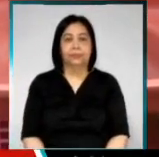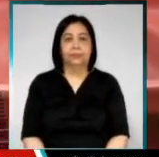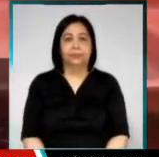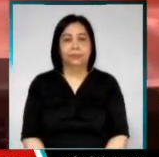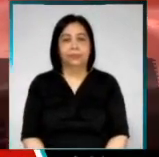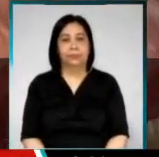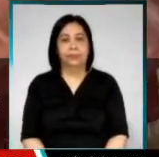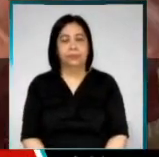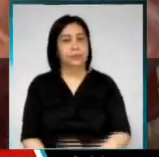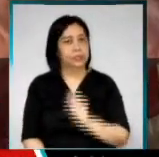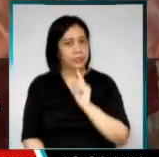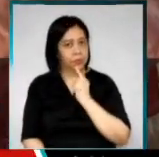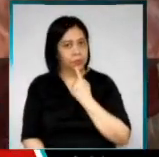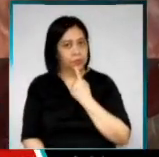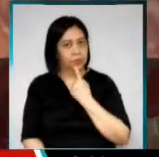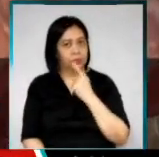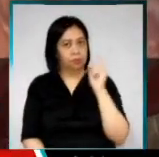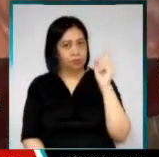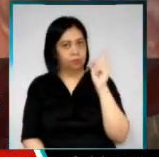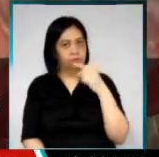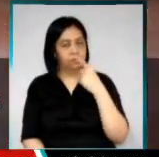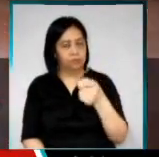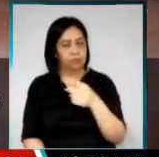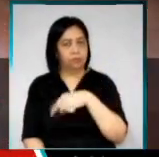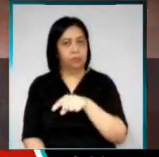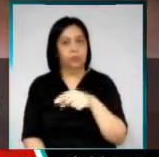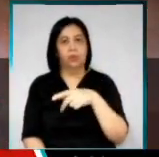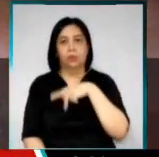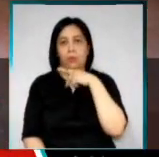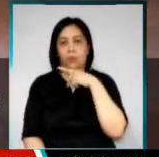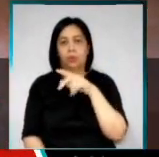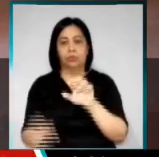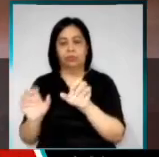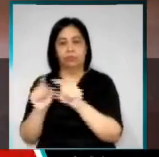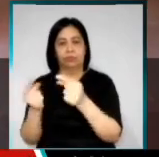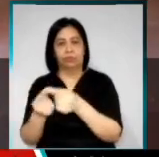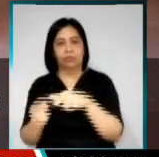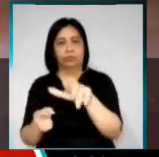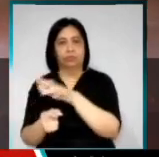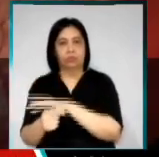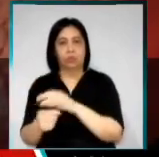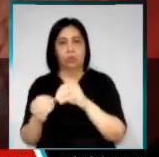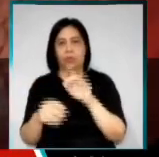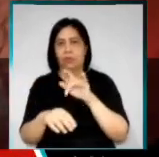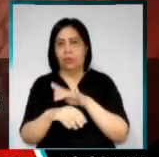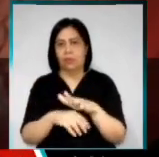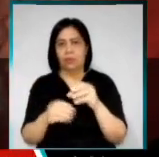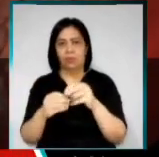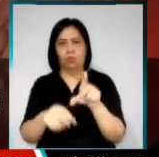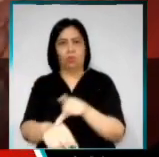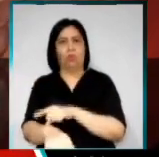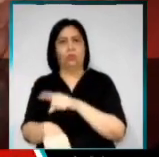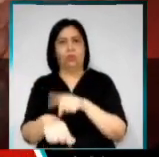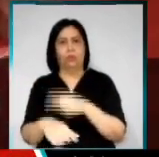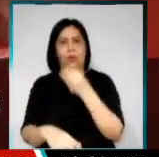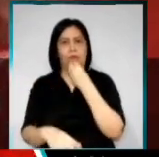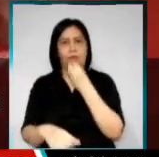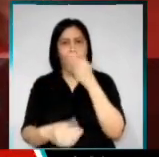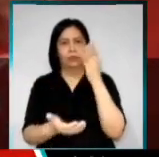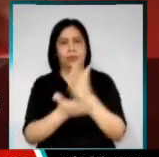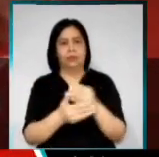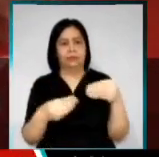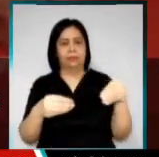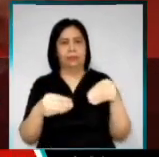Seryoso ang banta ng Pork Federation of the Philippines. Mas paagahin at mas hahabaan ang food holiday sa Metro Manila.